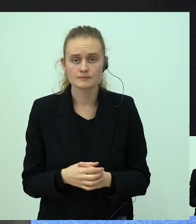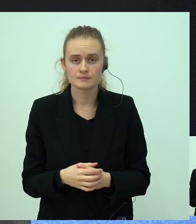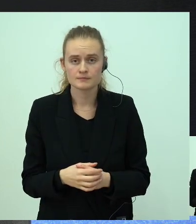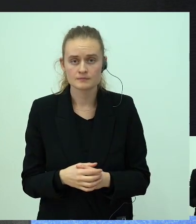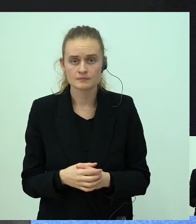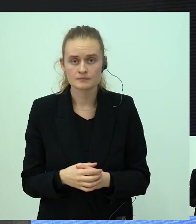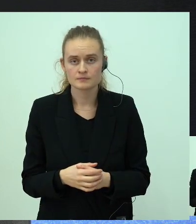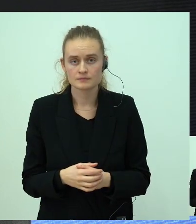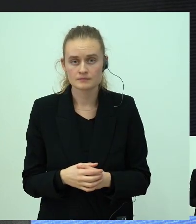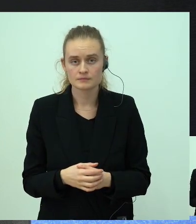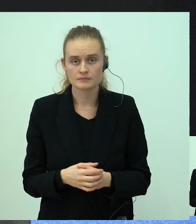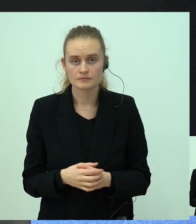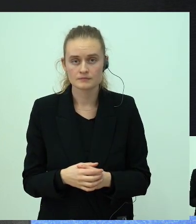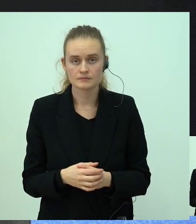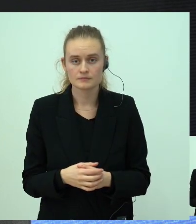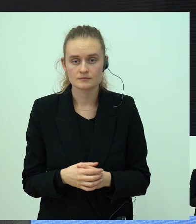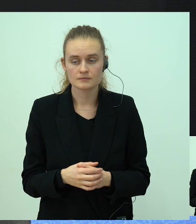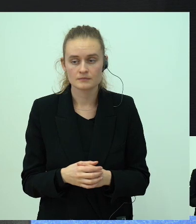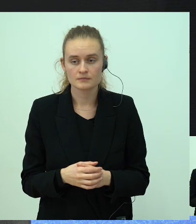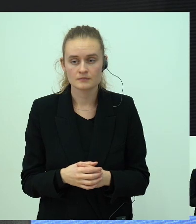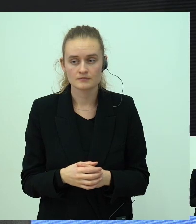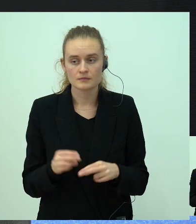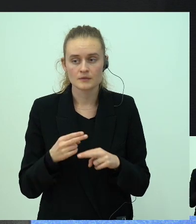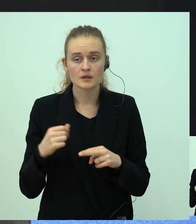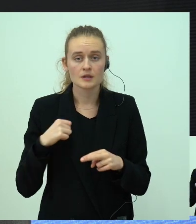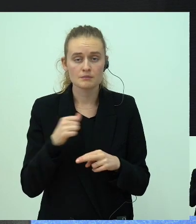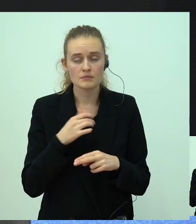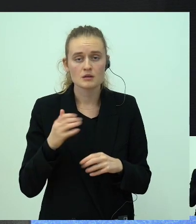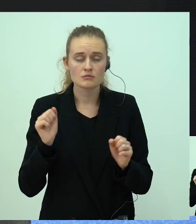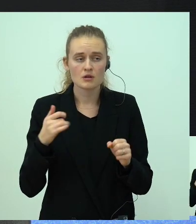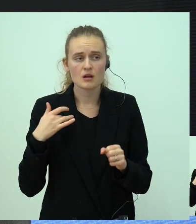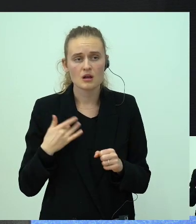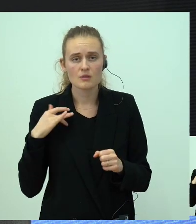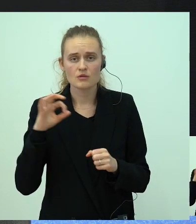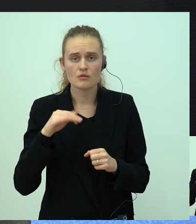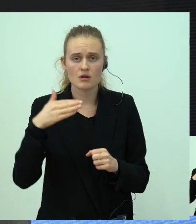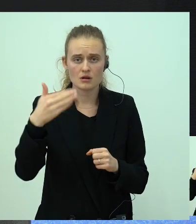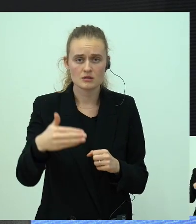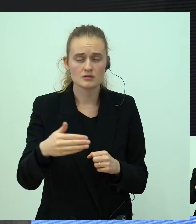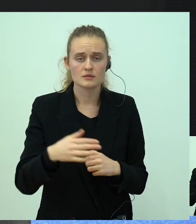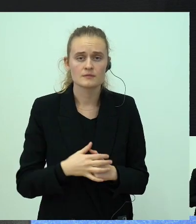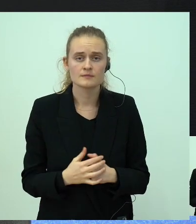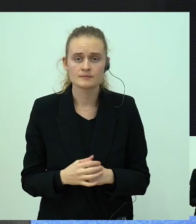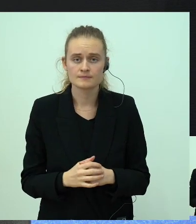Mus tai verčia tuomet abejoti dėl savo ateities. Bet aš tikrai noriu jūs patikinti,